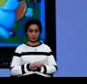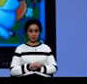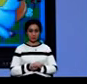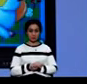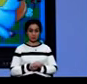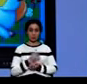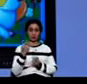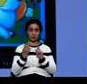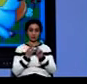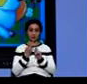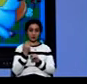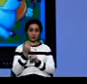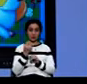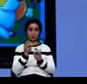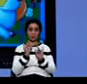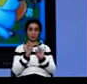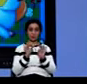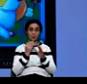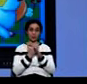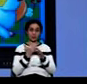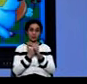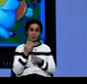Вот она, наша вторая подсказка.